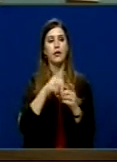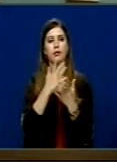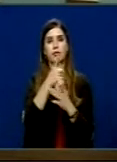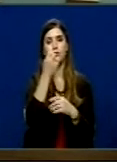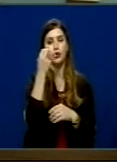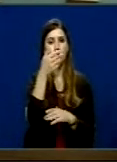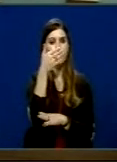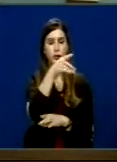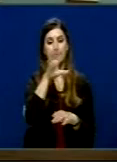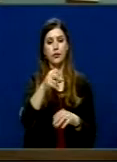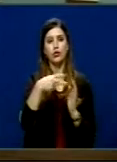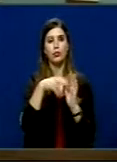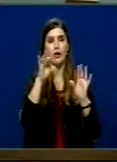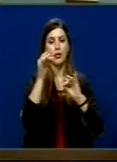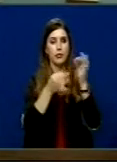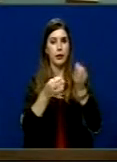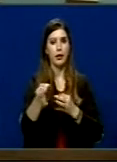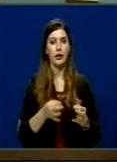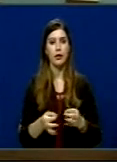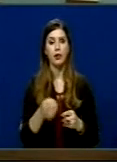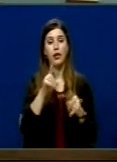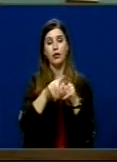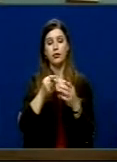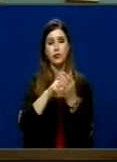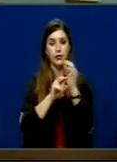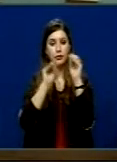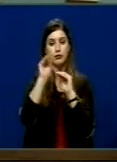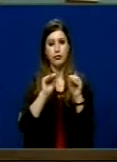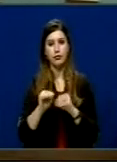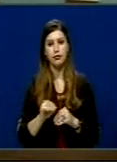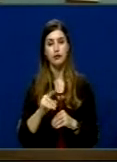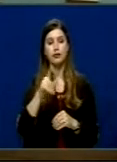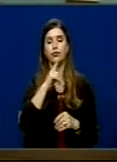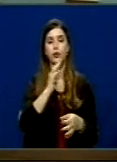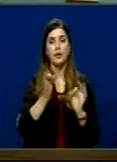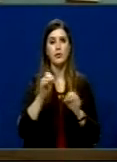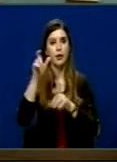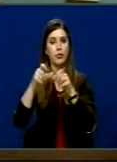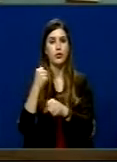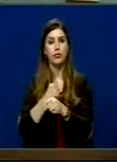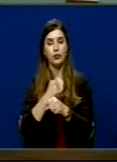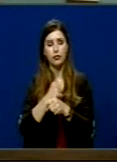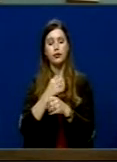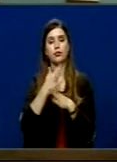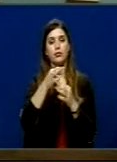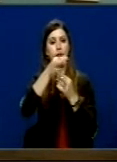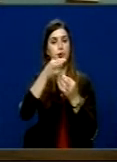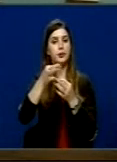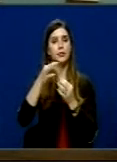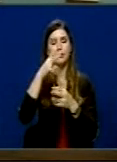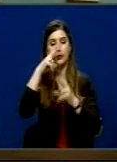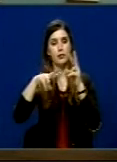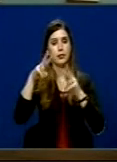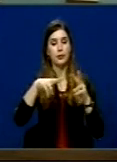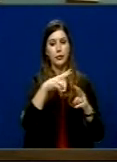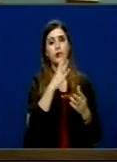në prill të vitit 2010. Gjatë hartimit të projektit ideor nga ekspertë të fushës, janë analizuar disa variante në cilat